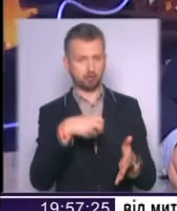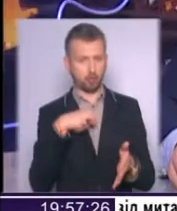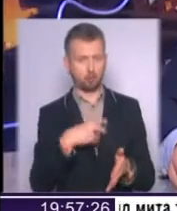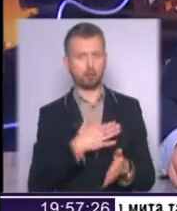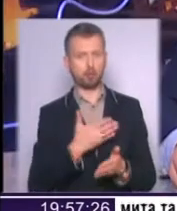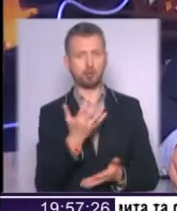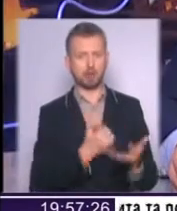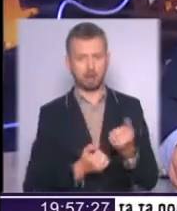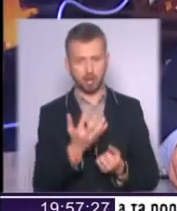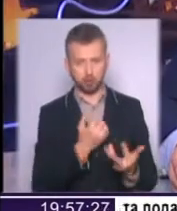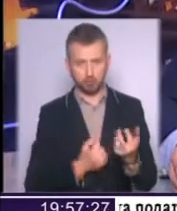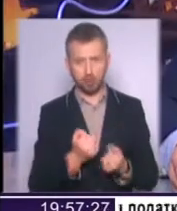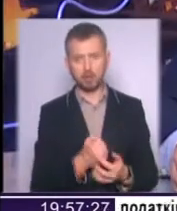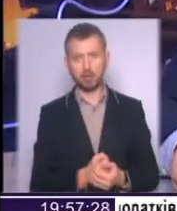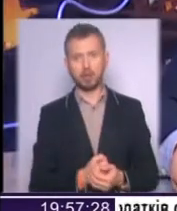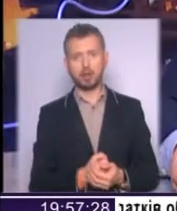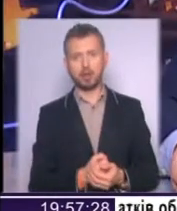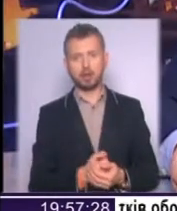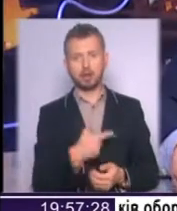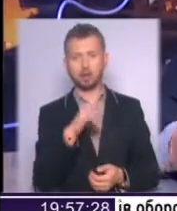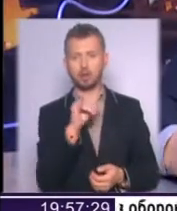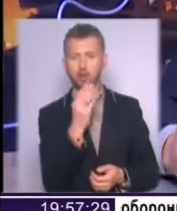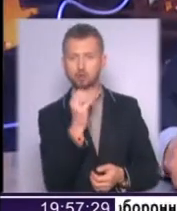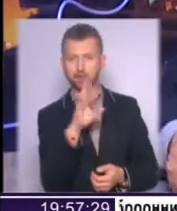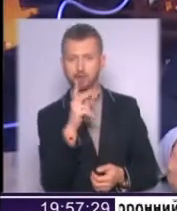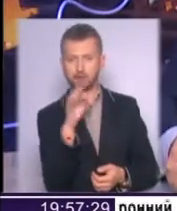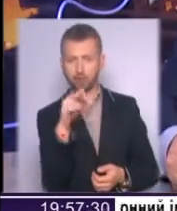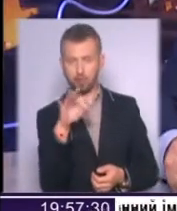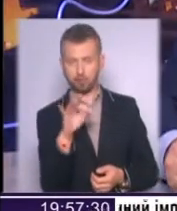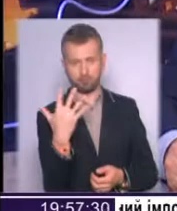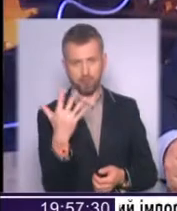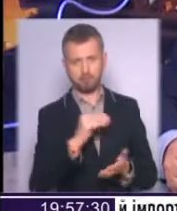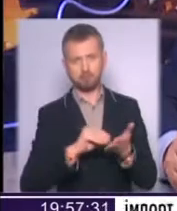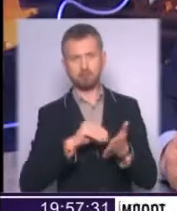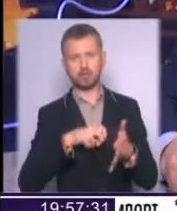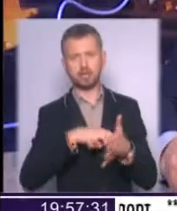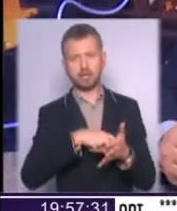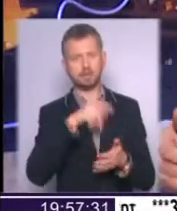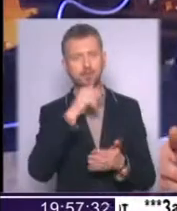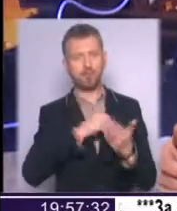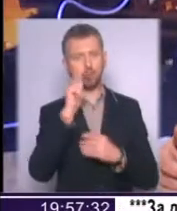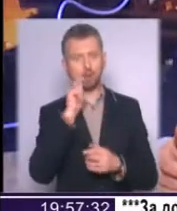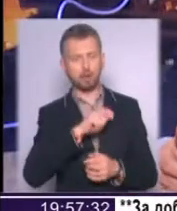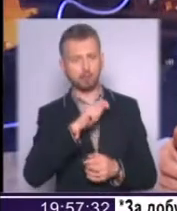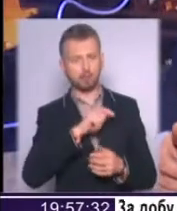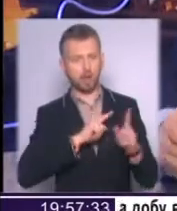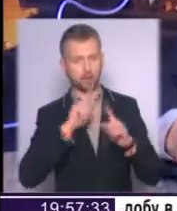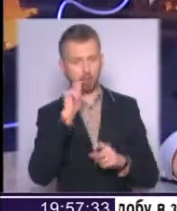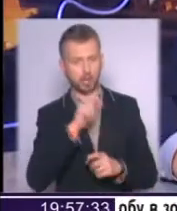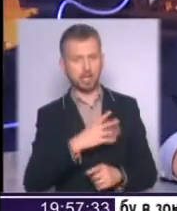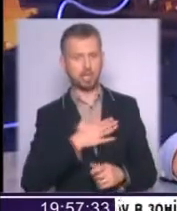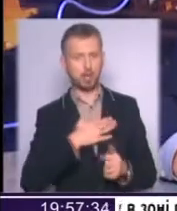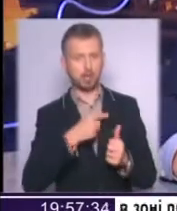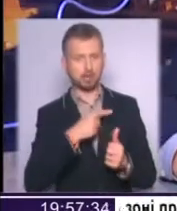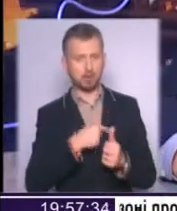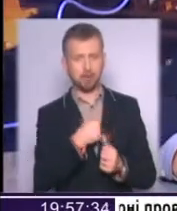приймальню, на Грушевського 5, точніше, пишіть лист в Верховну Раду України на Грушевського 5, на моє ім'я. Я в день отримую